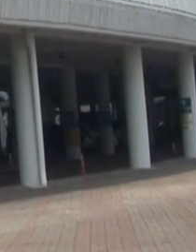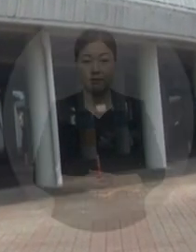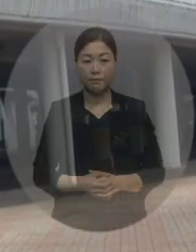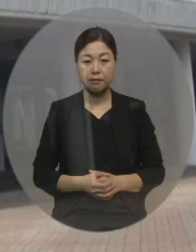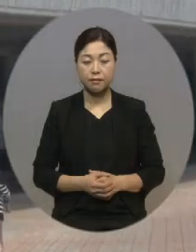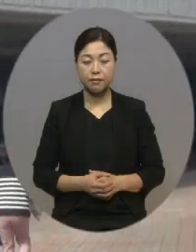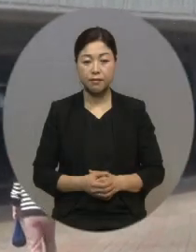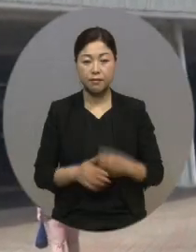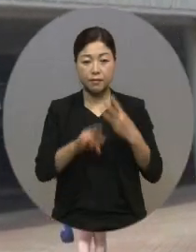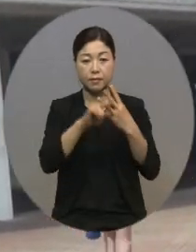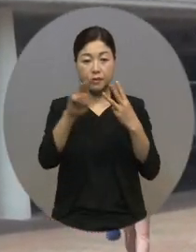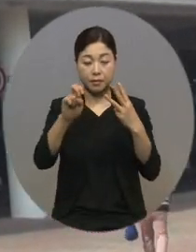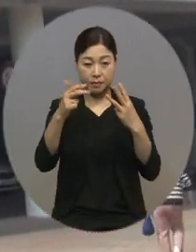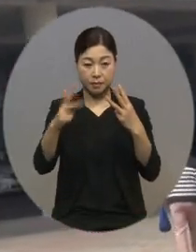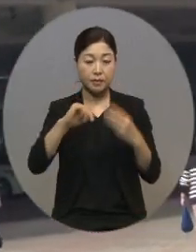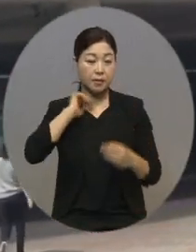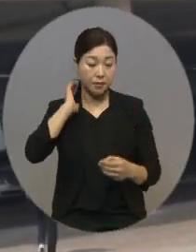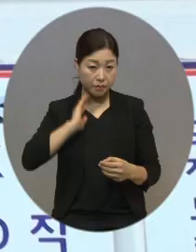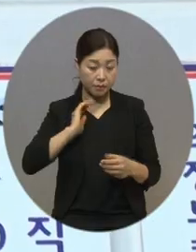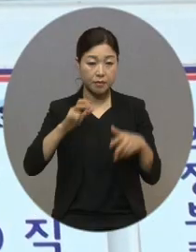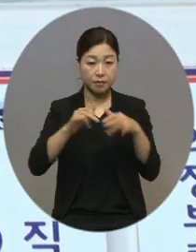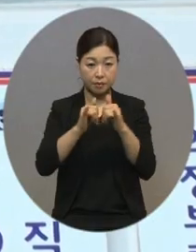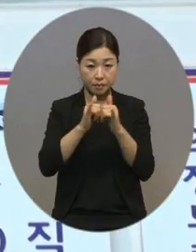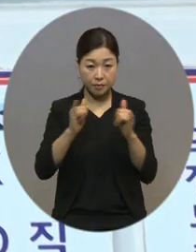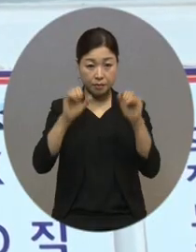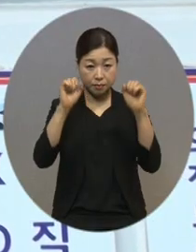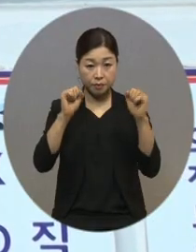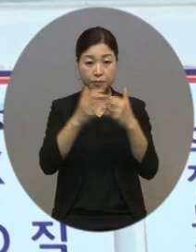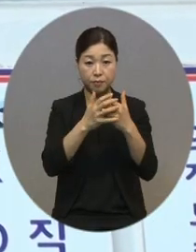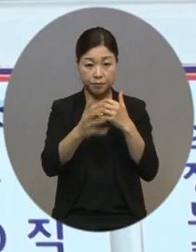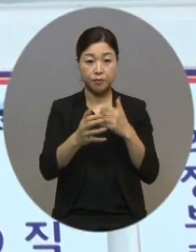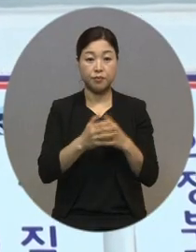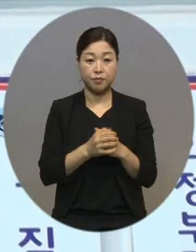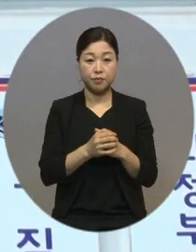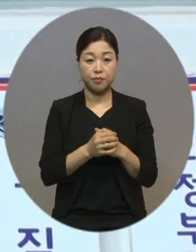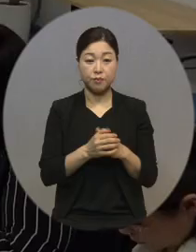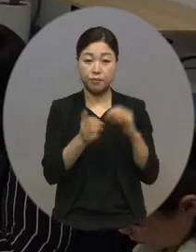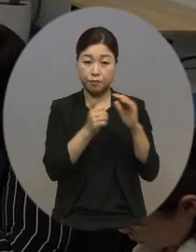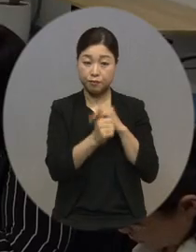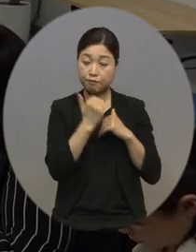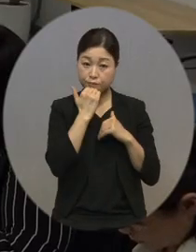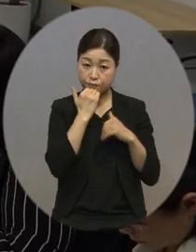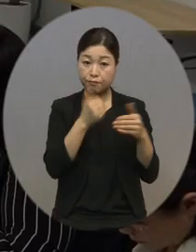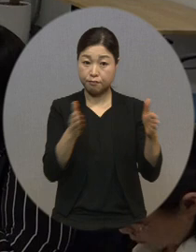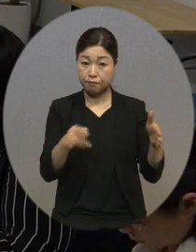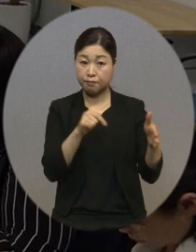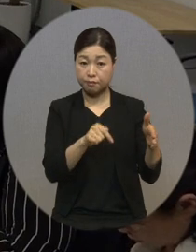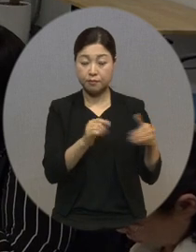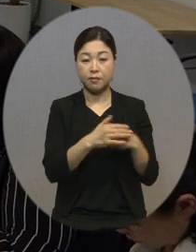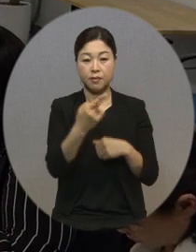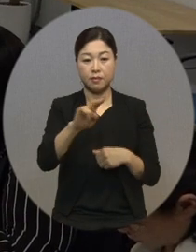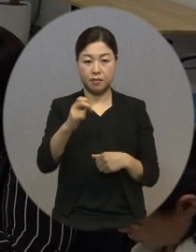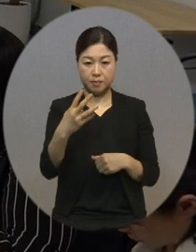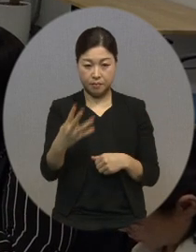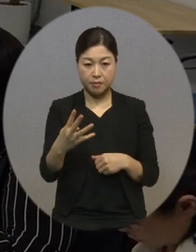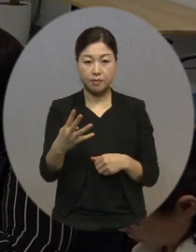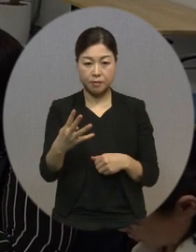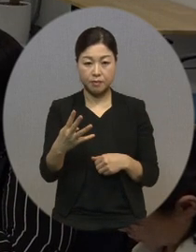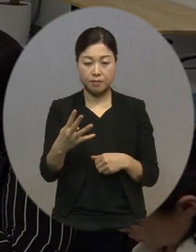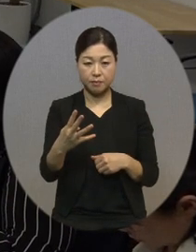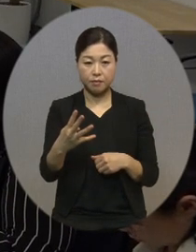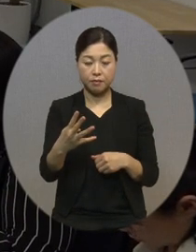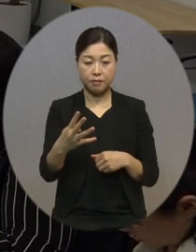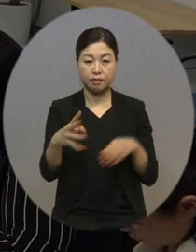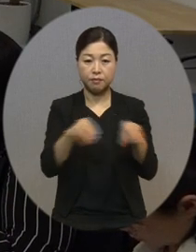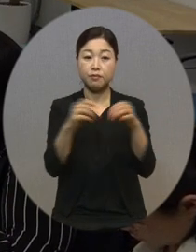지난 27일 의정부시 장애인 체육회는 종합운동장 선수 대기실에서 2024년 대의원